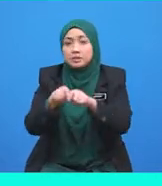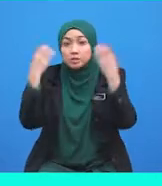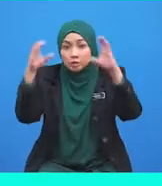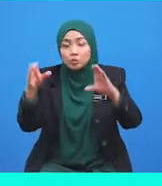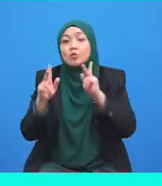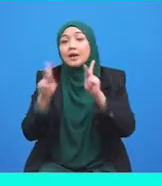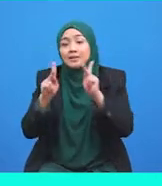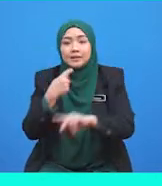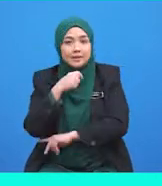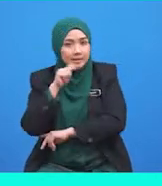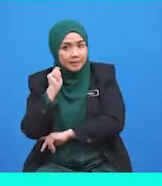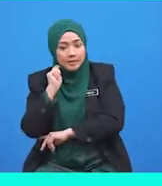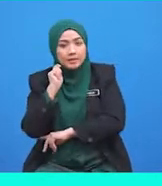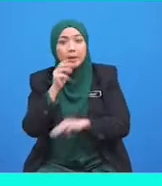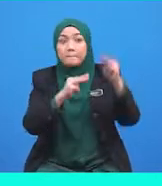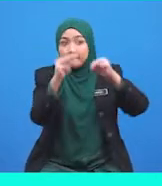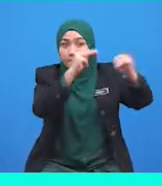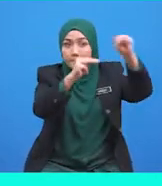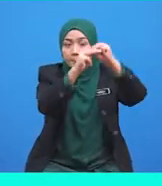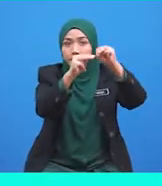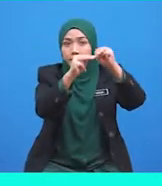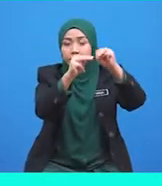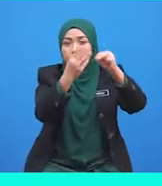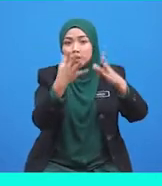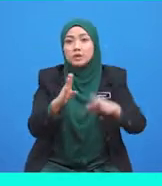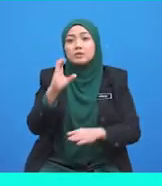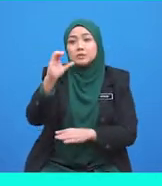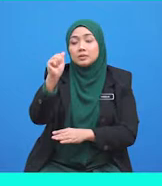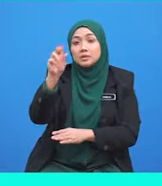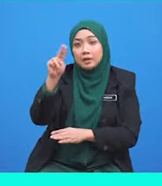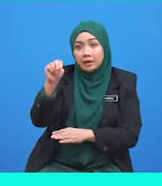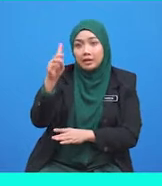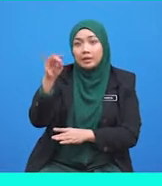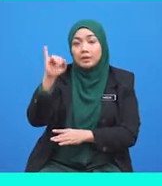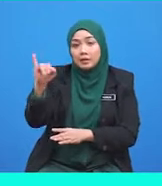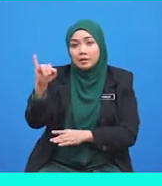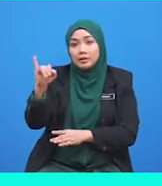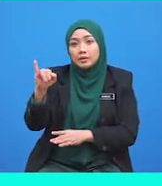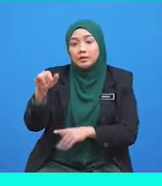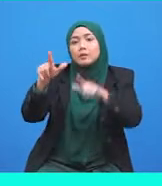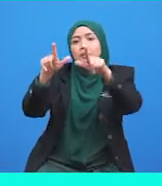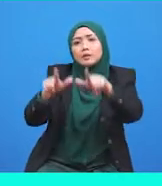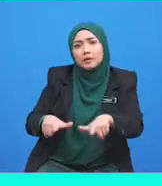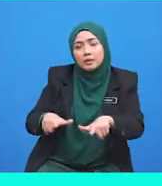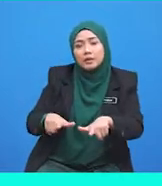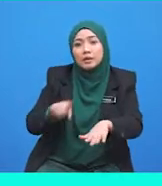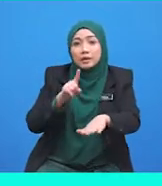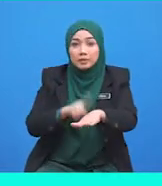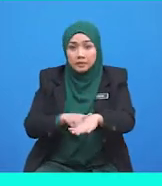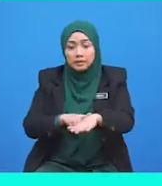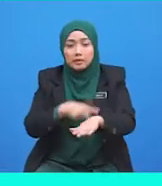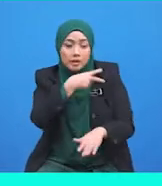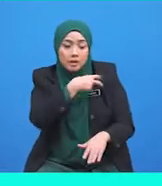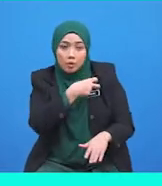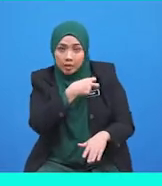cikgu katakan sebentar tadi, monumen ini ialah sebuah candi Buddha yang terletak di Borobudur, Magelang, Jawa